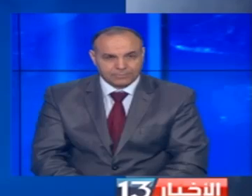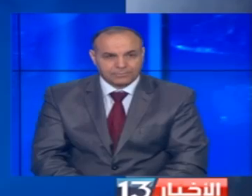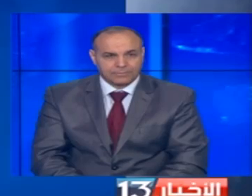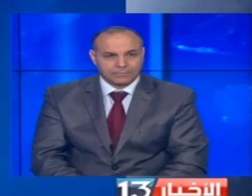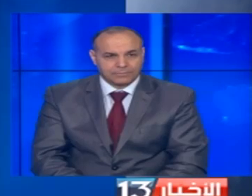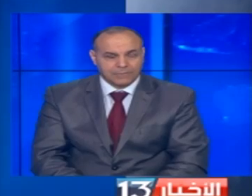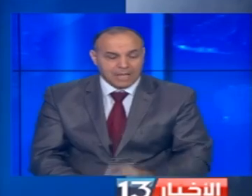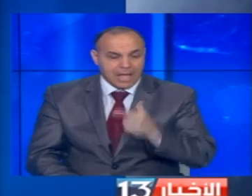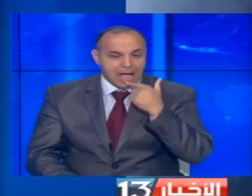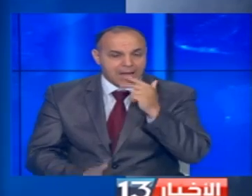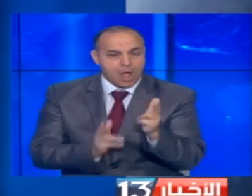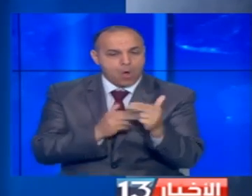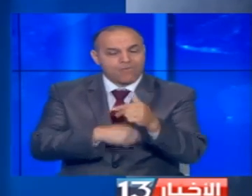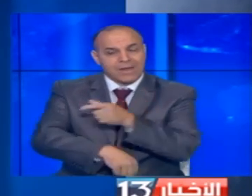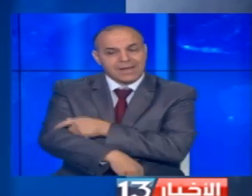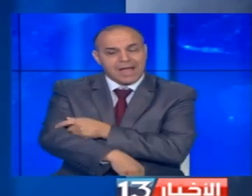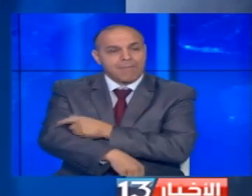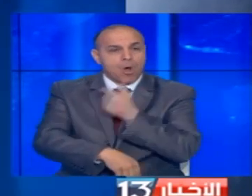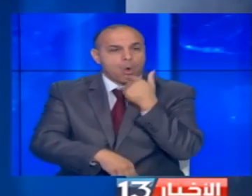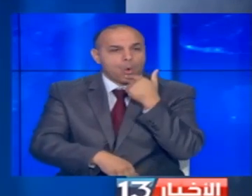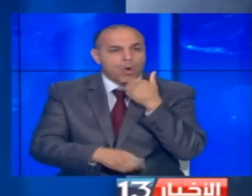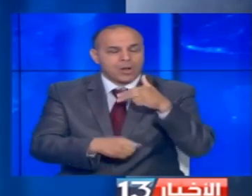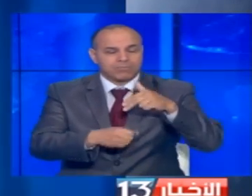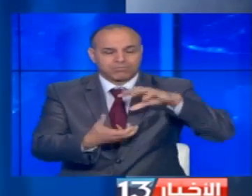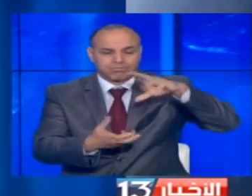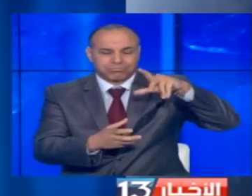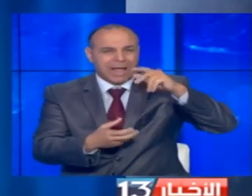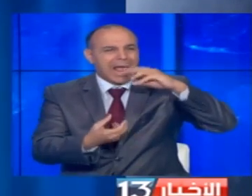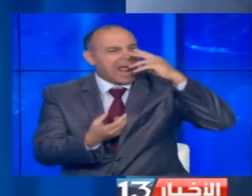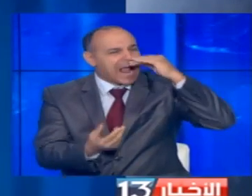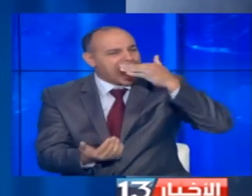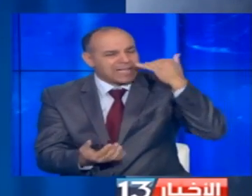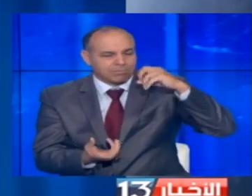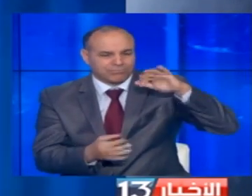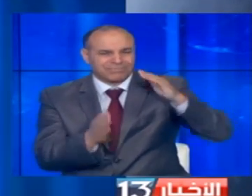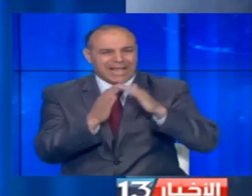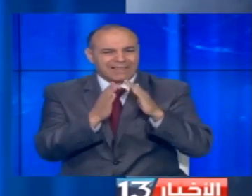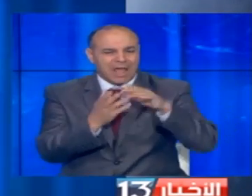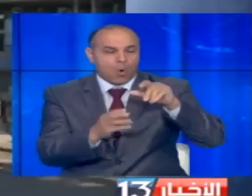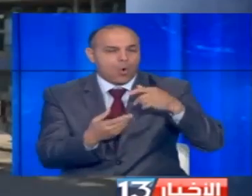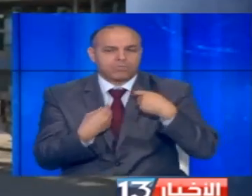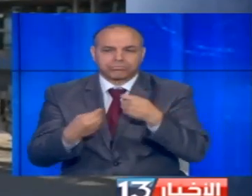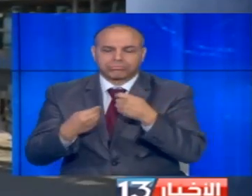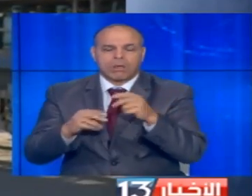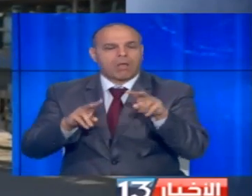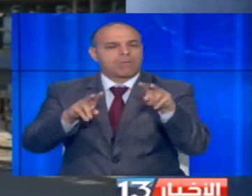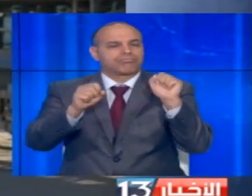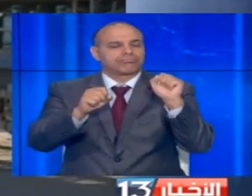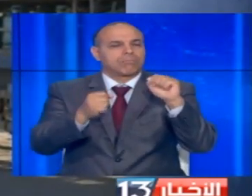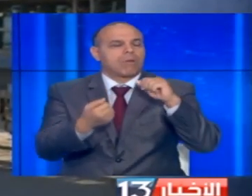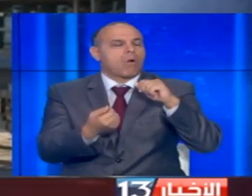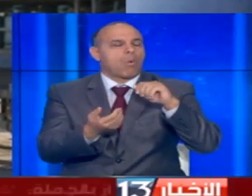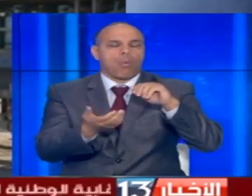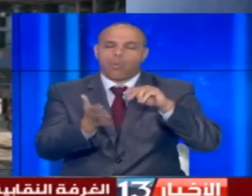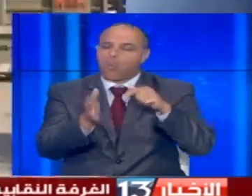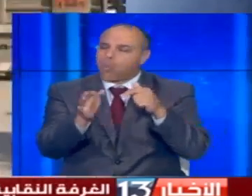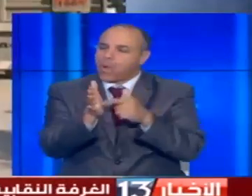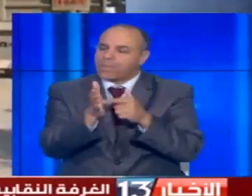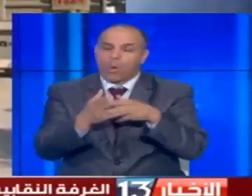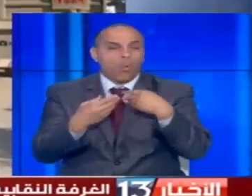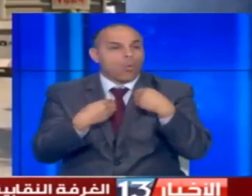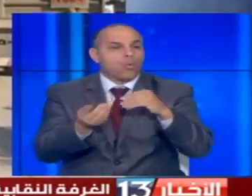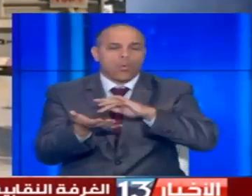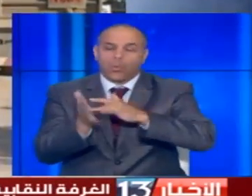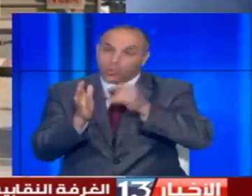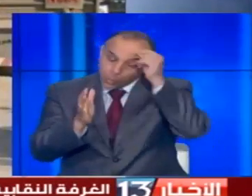اعلنت الغرفه النقابيه الوطنيه لموزعي قوارير الغاز المنزلي بالجمله اليوم تعليق نشاط توزيع قوارير الغاز بالجمله